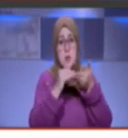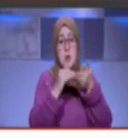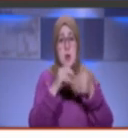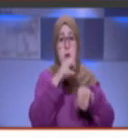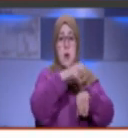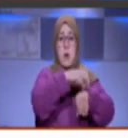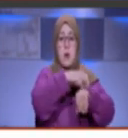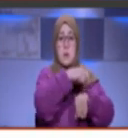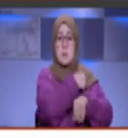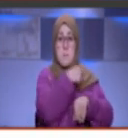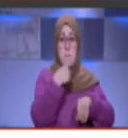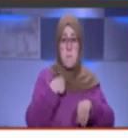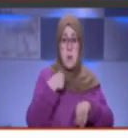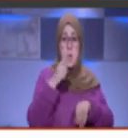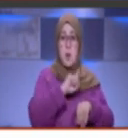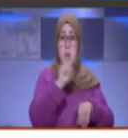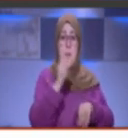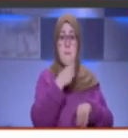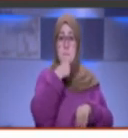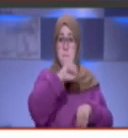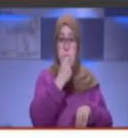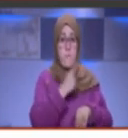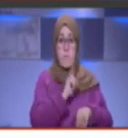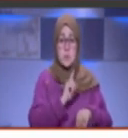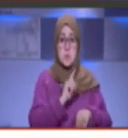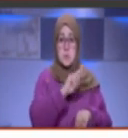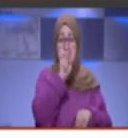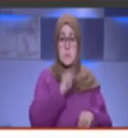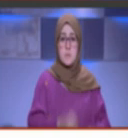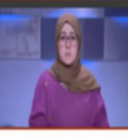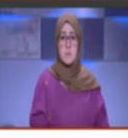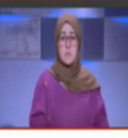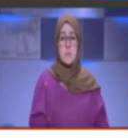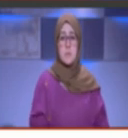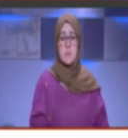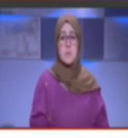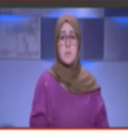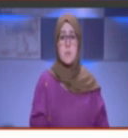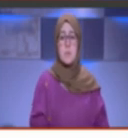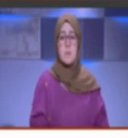العون لهذه السفينة؟ يقع